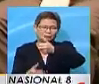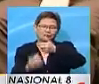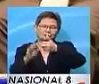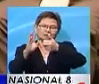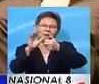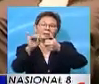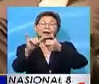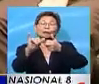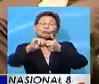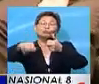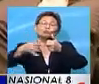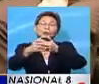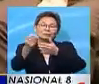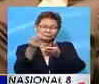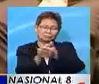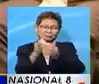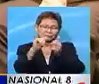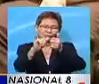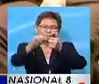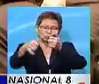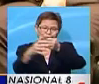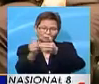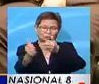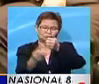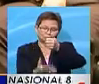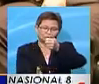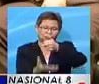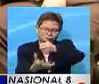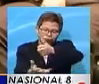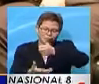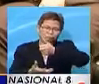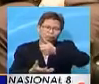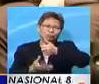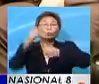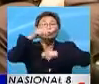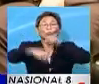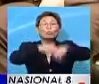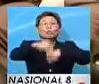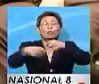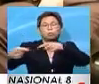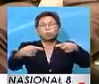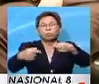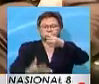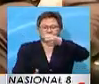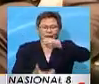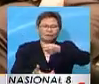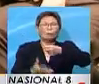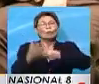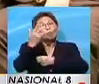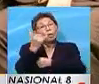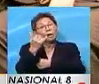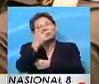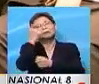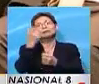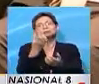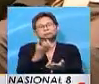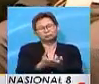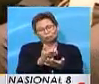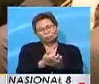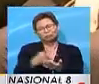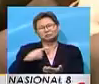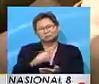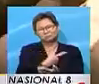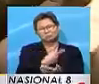juta ini khususnya kerana keadaan ekonomi kita